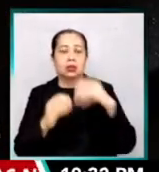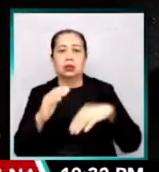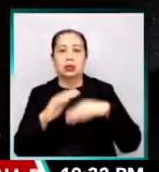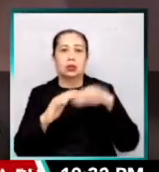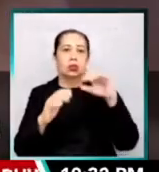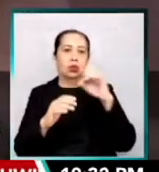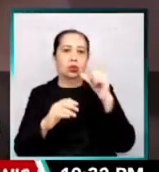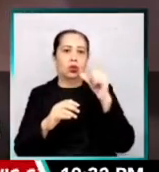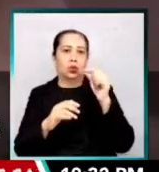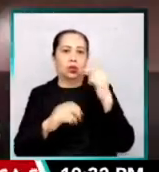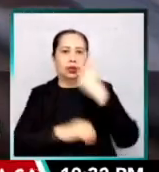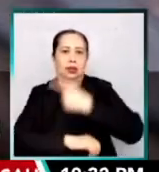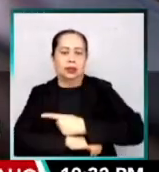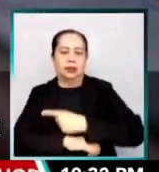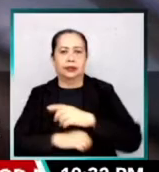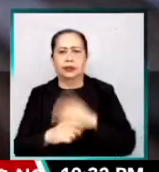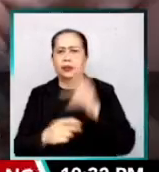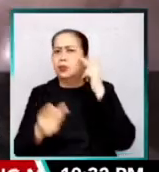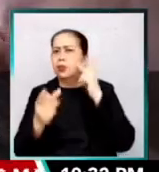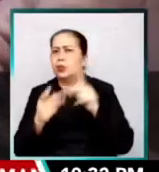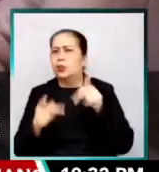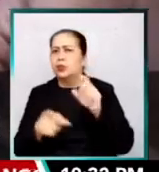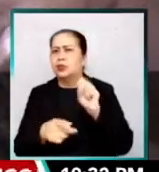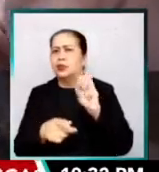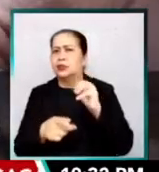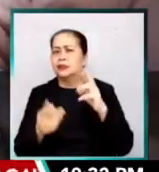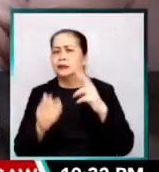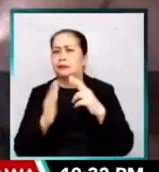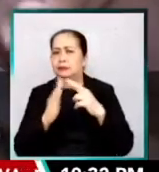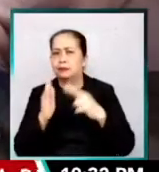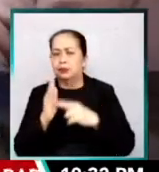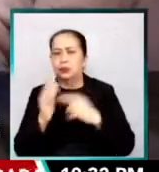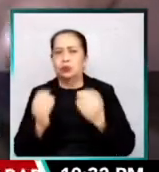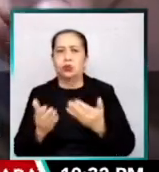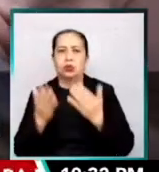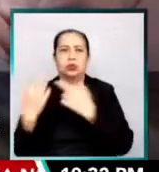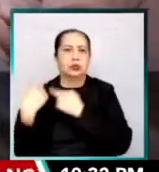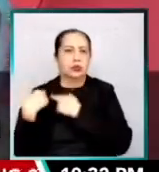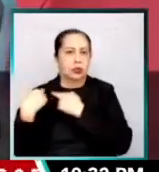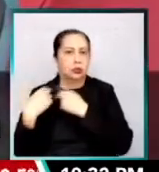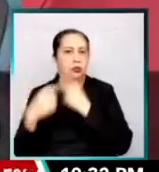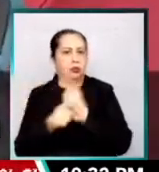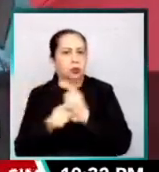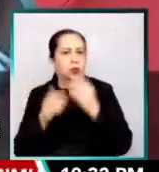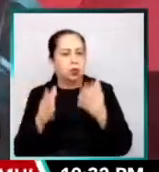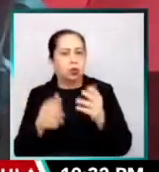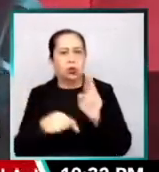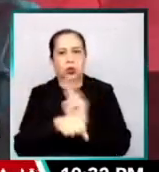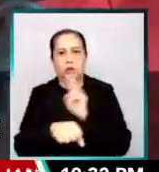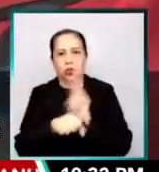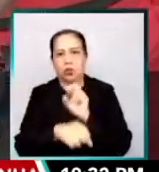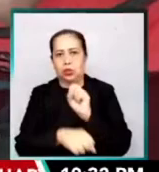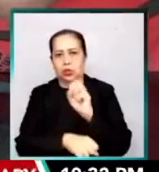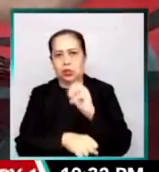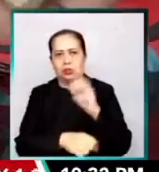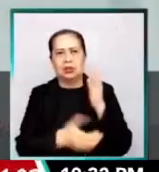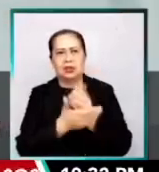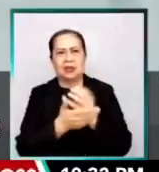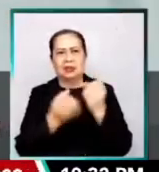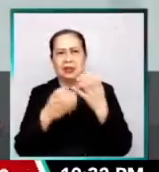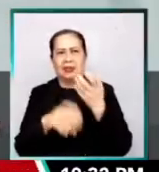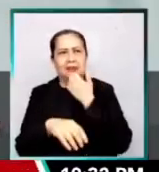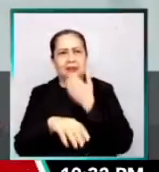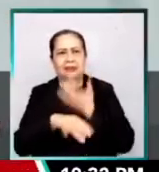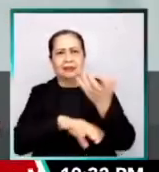days. Layo ng SIM Registration Act na isulong ang responsabling paggamit ng SIM at masawata ang mga ilegal na aktibidad gaya